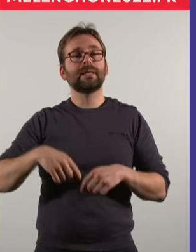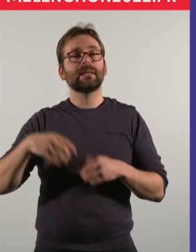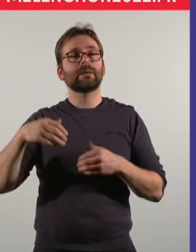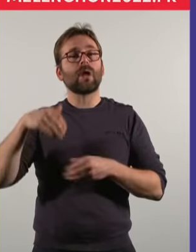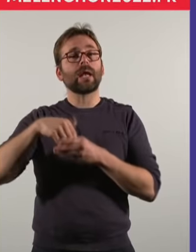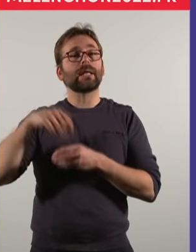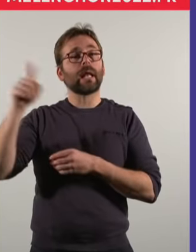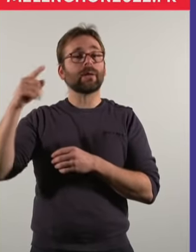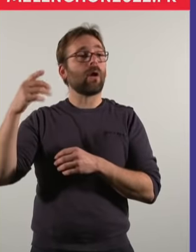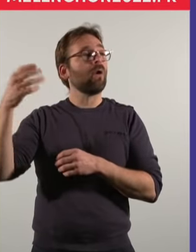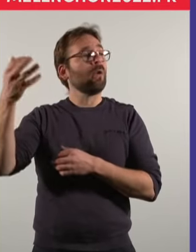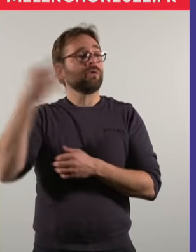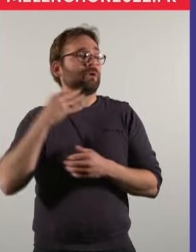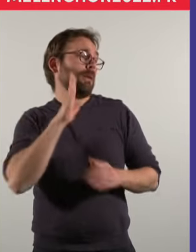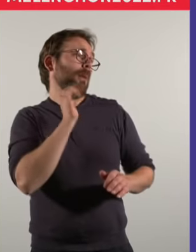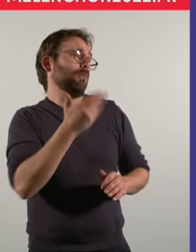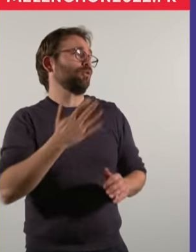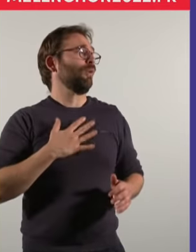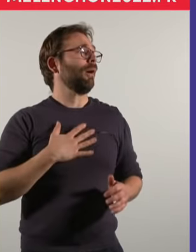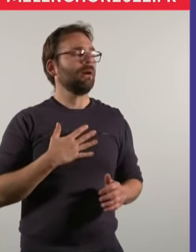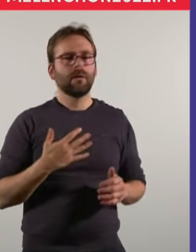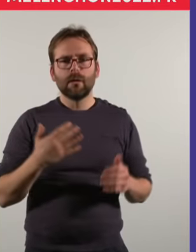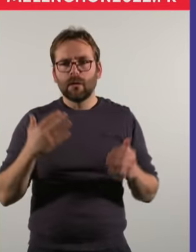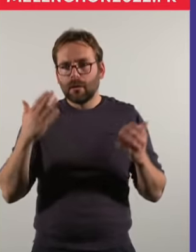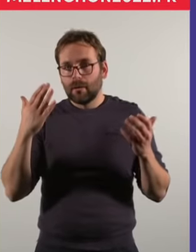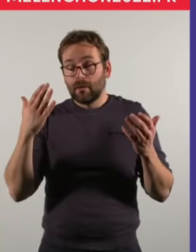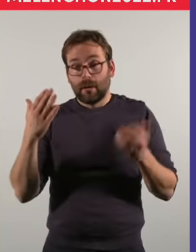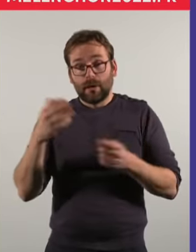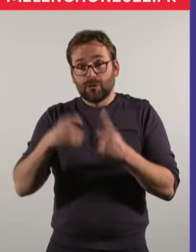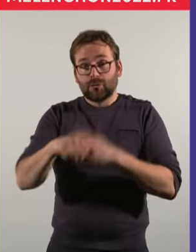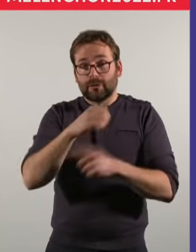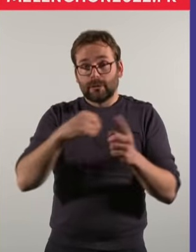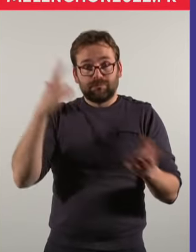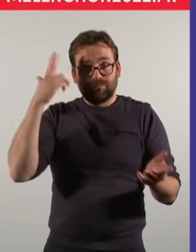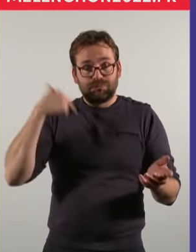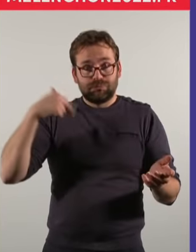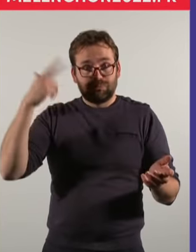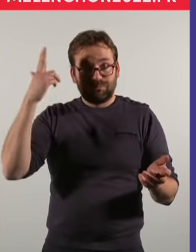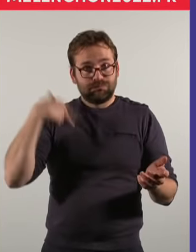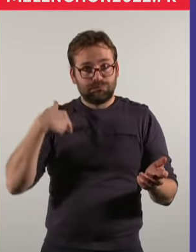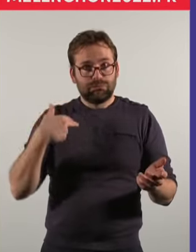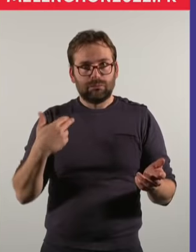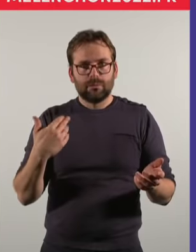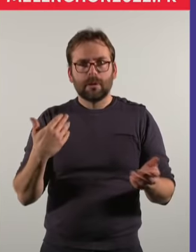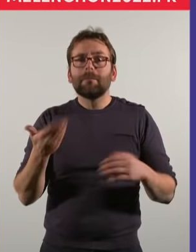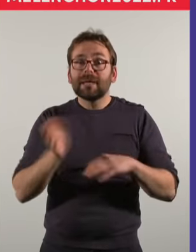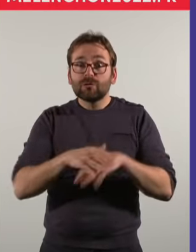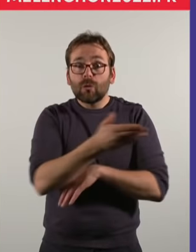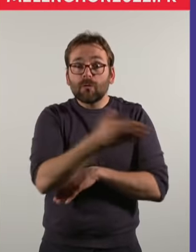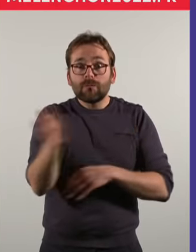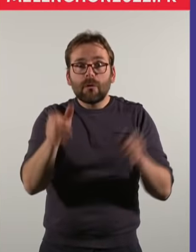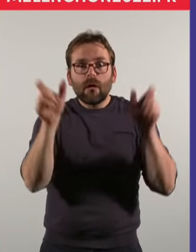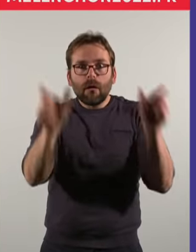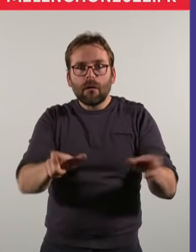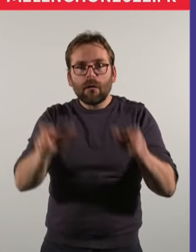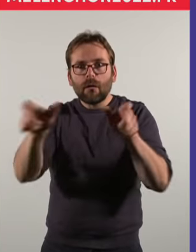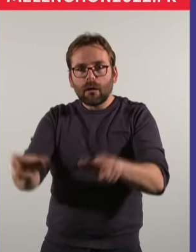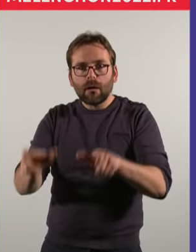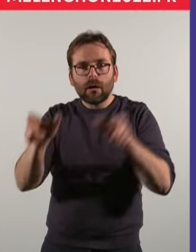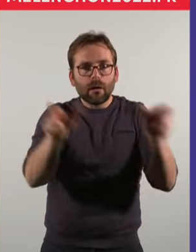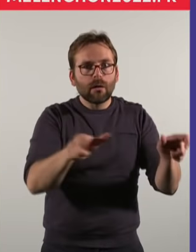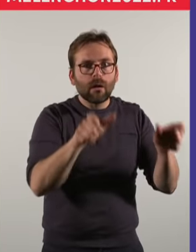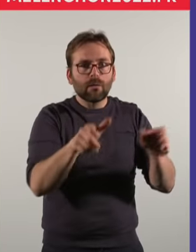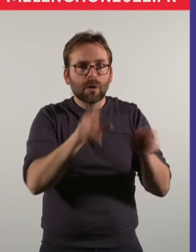la société des ubus, c'est n'importe quoi. Mais en attendant, continuellement, vous êtes contrôlés.